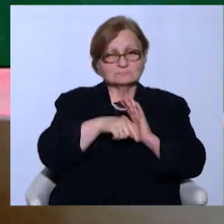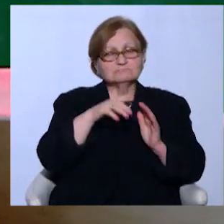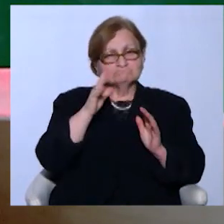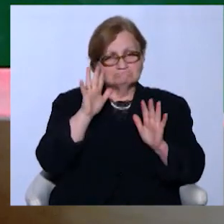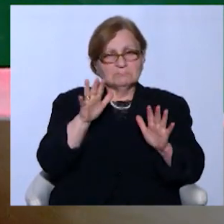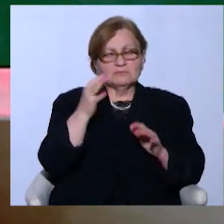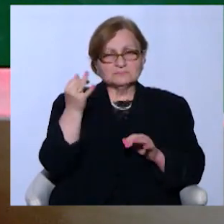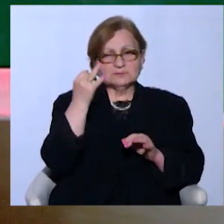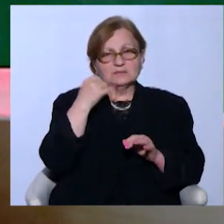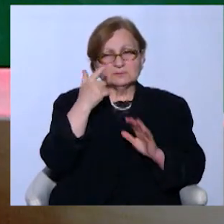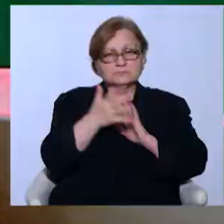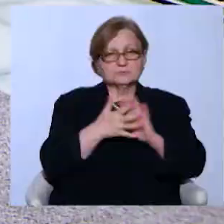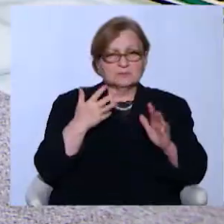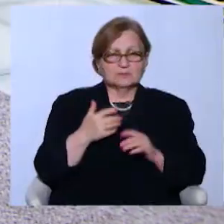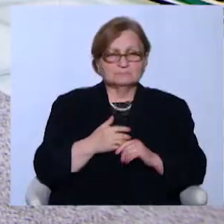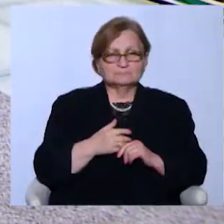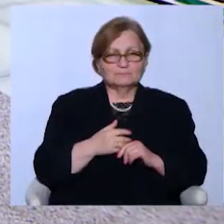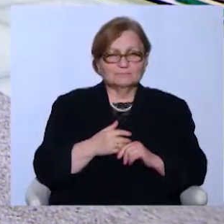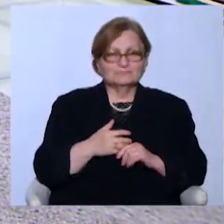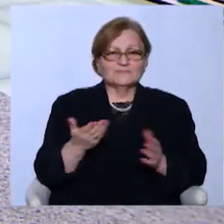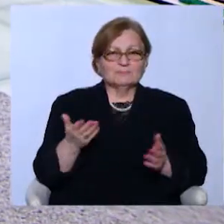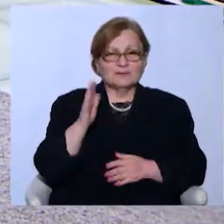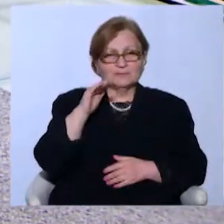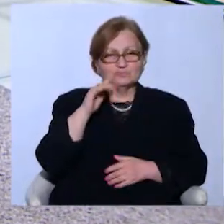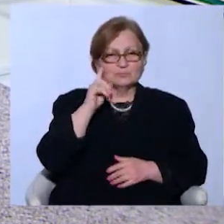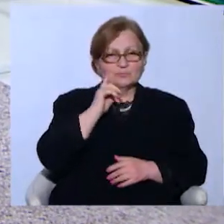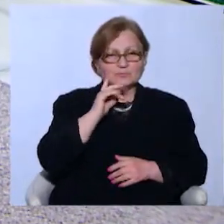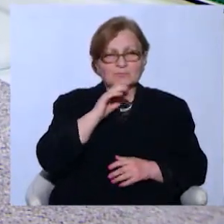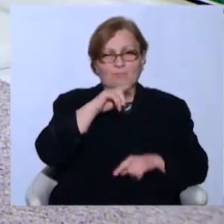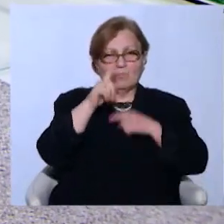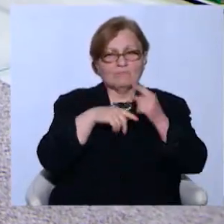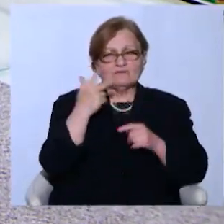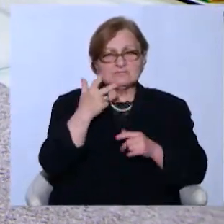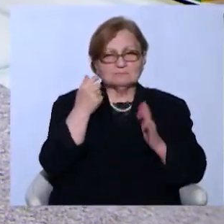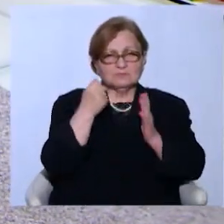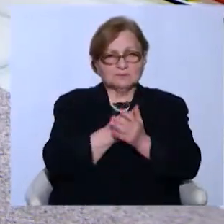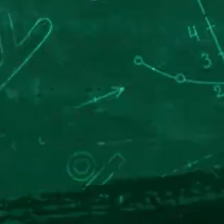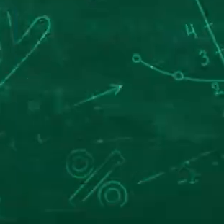ბევრ საინტერესო რაღაცას გავიგებთ. კარგით, აბა გემშვიდობებით მომავალ სამშაბათამდე.